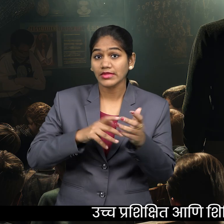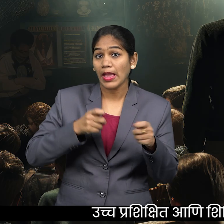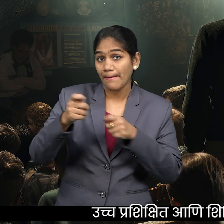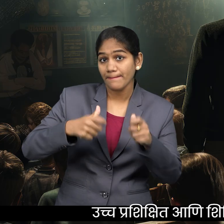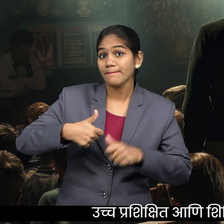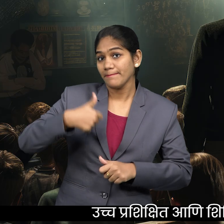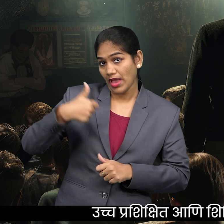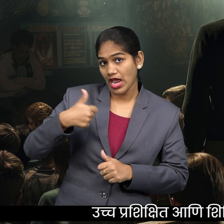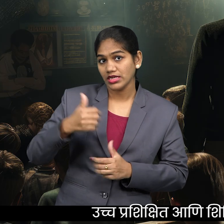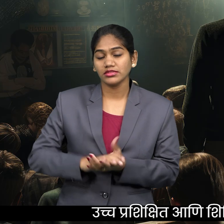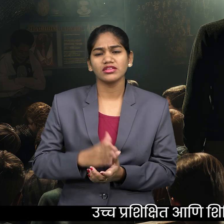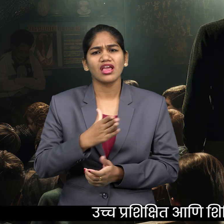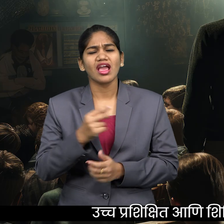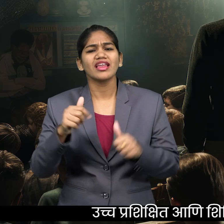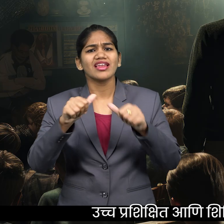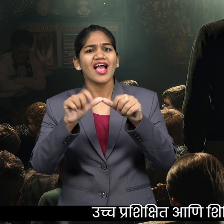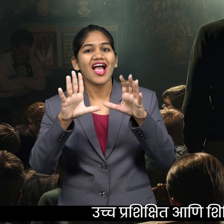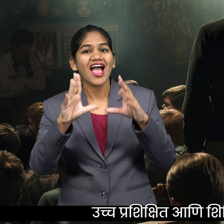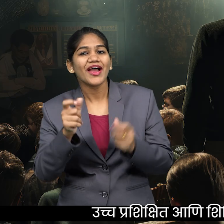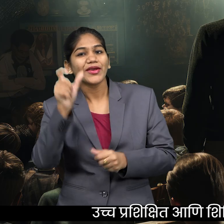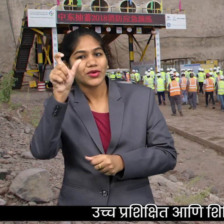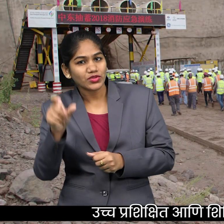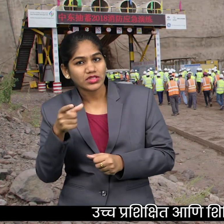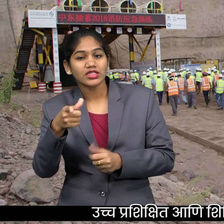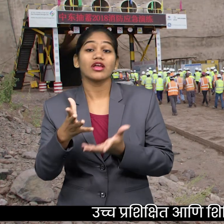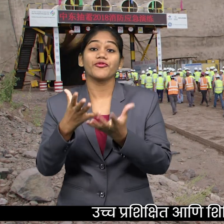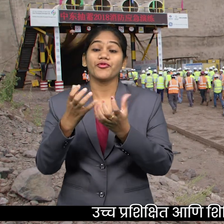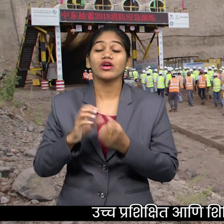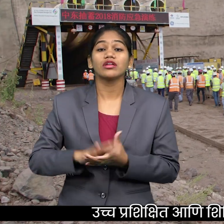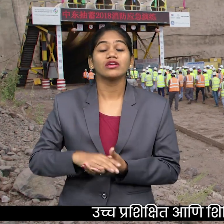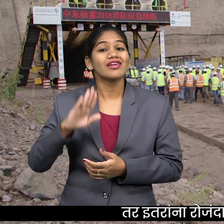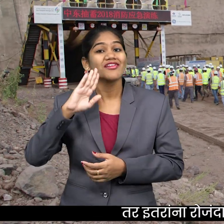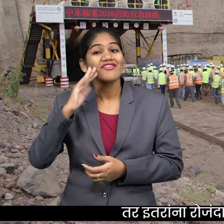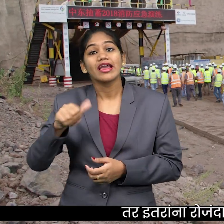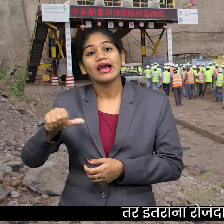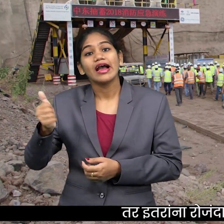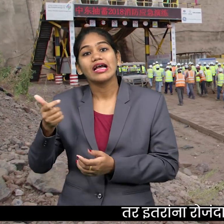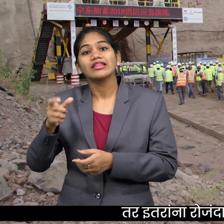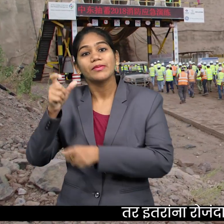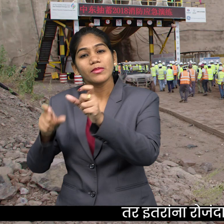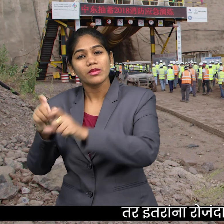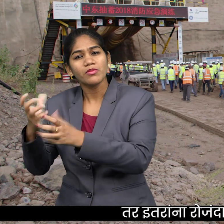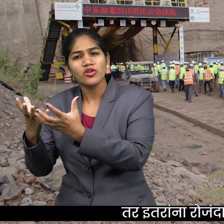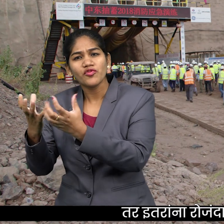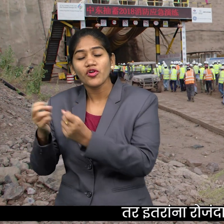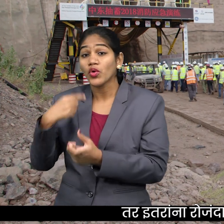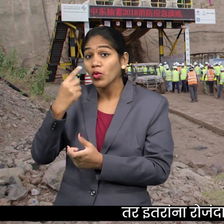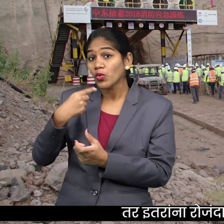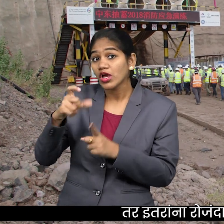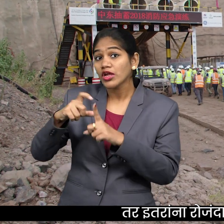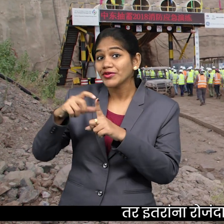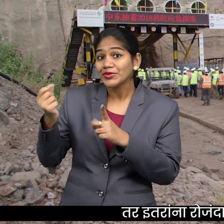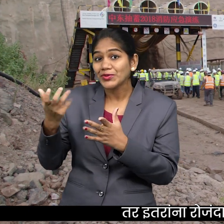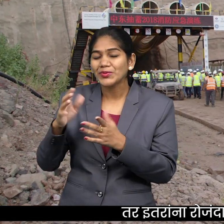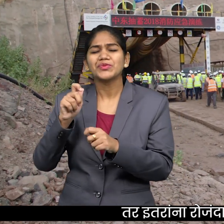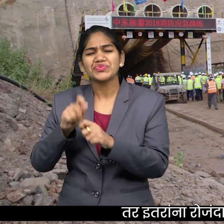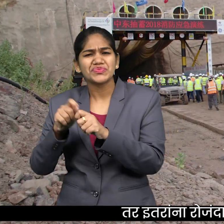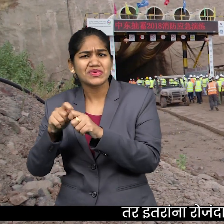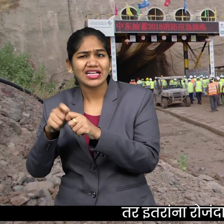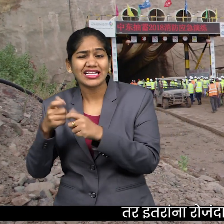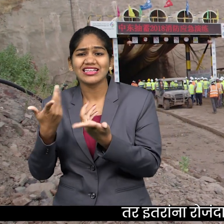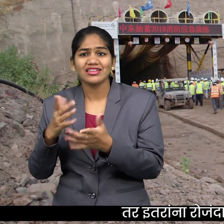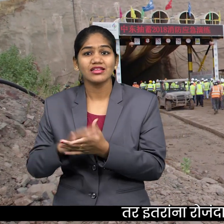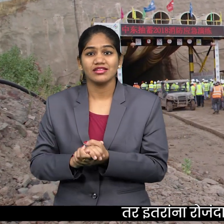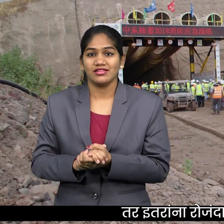उच्च प्रशिक्षित आणि शिक्षित कामगारांची आवश्यकता असते. तर इतरांना रोजंदारी, मजूर, सुतार